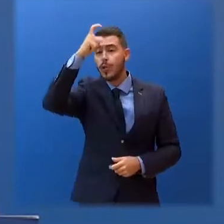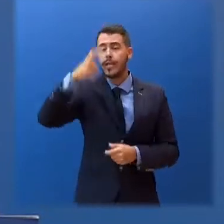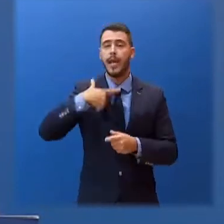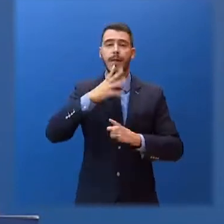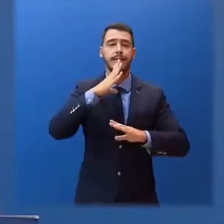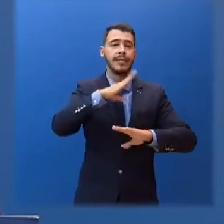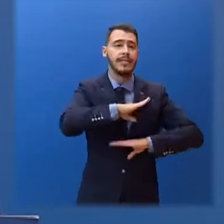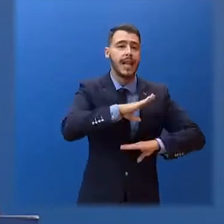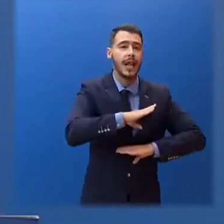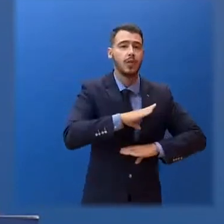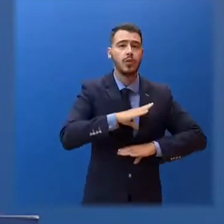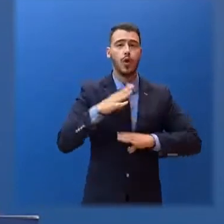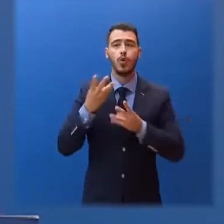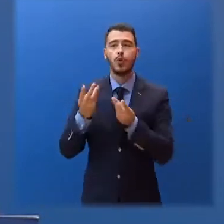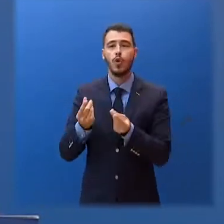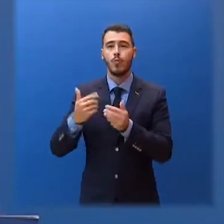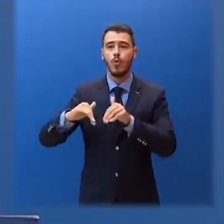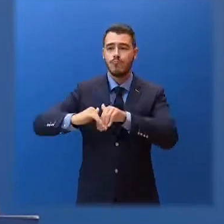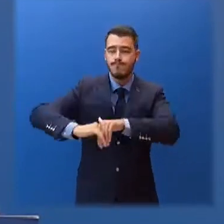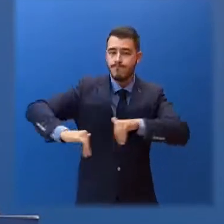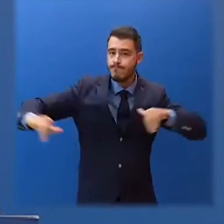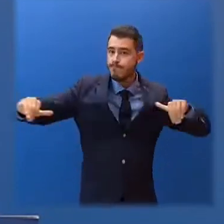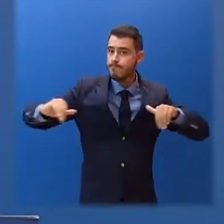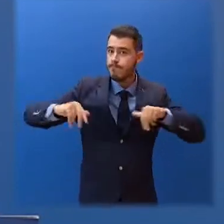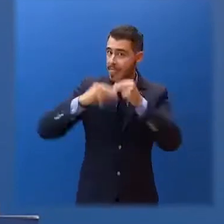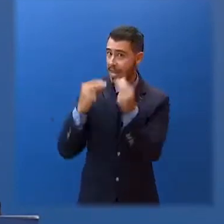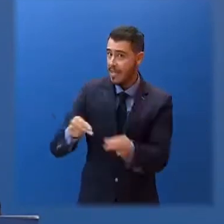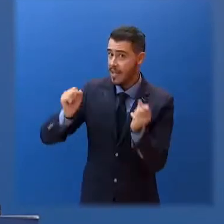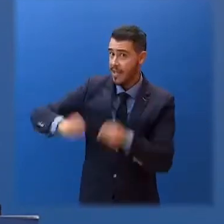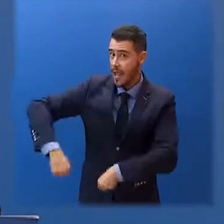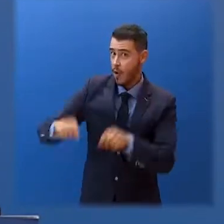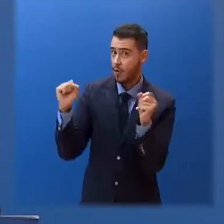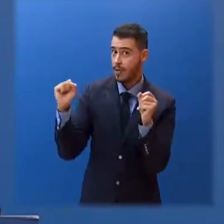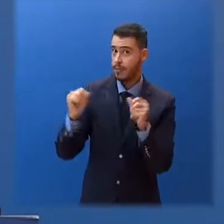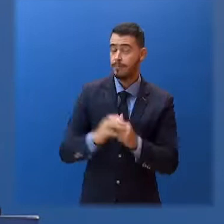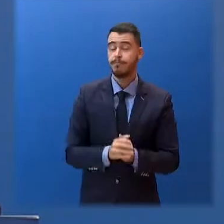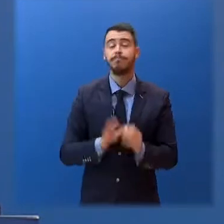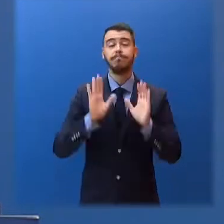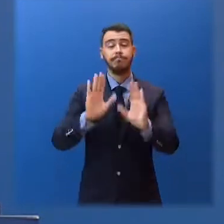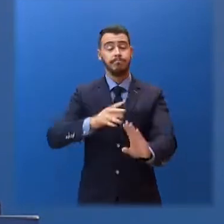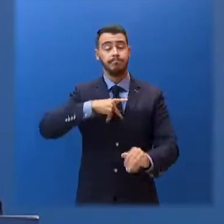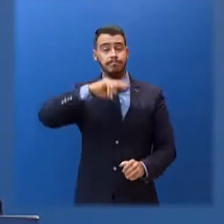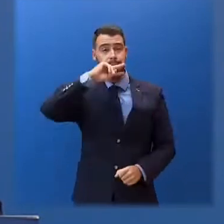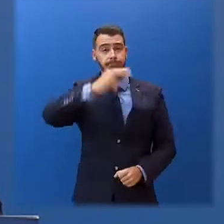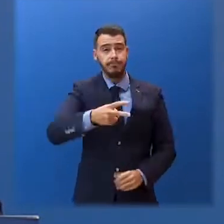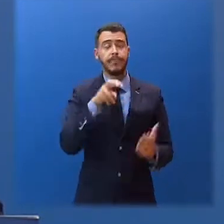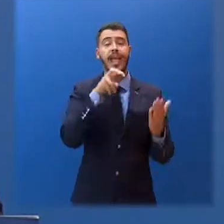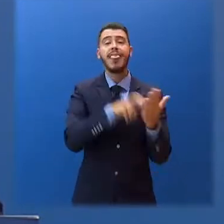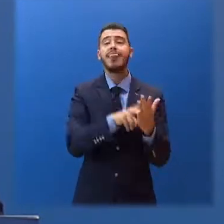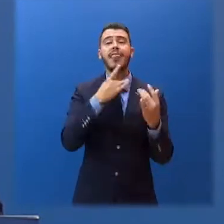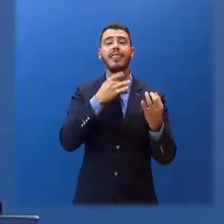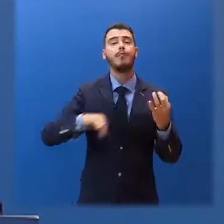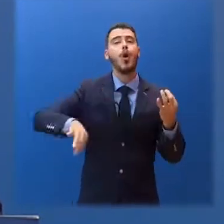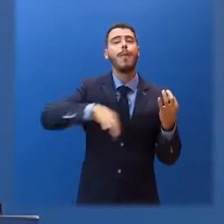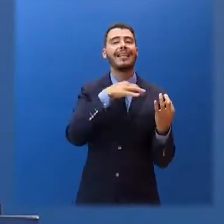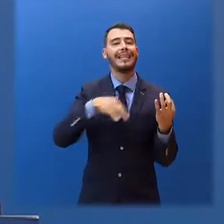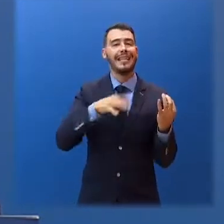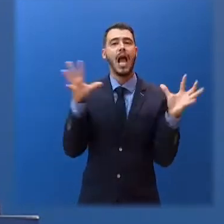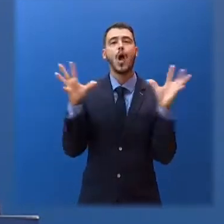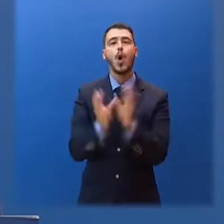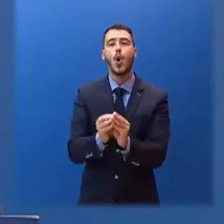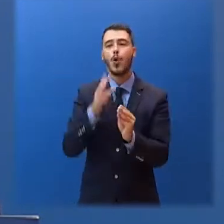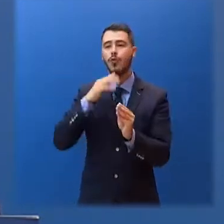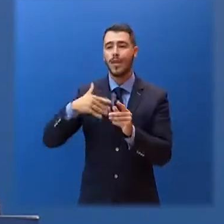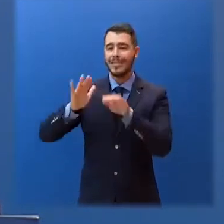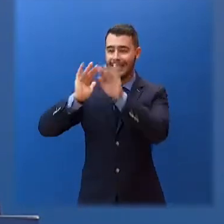επίπεδο? Δεν πρέπει να συγχαιώ με το διπλωματικό επίπεδο και τις πρωτοβουλίες που αναλαμβάνονται σε αυτό το επίπεδο για αποκλιμάκωση, με